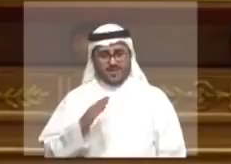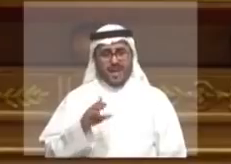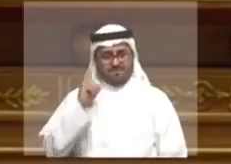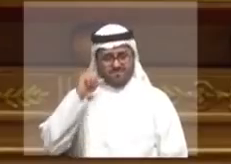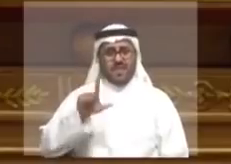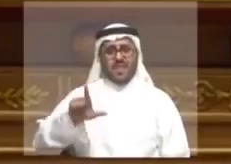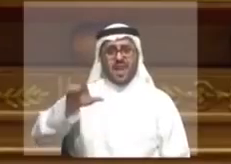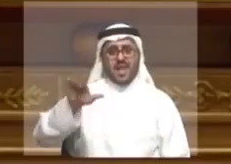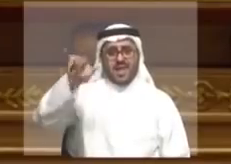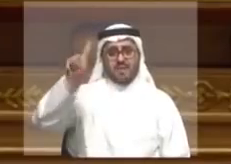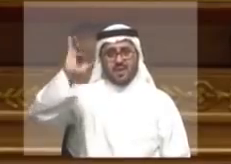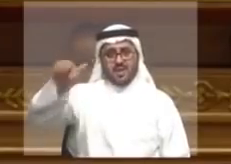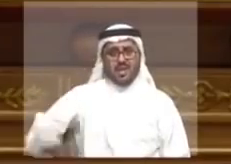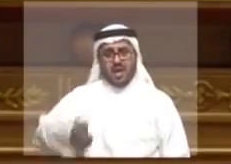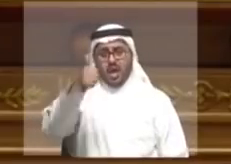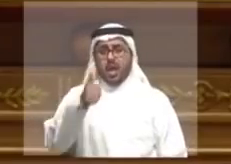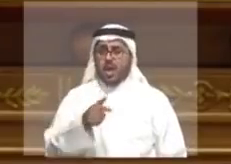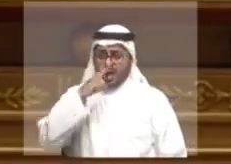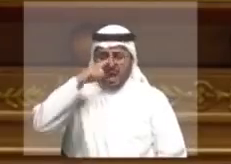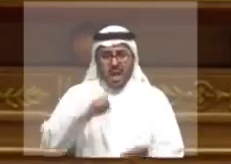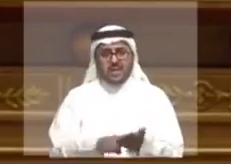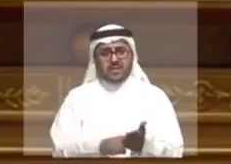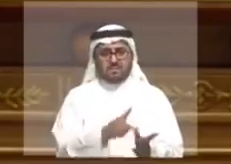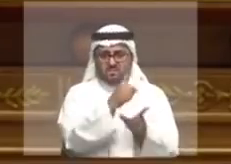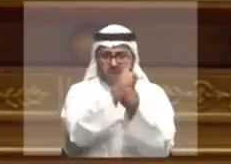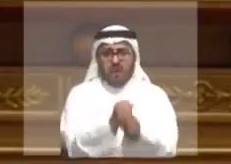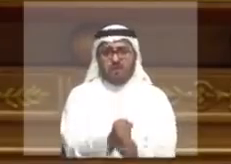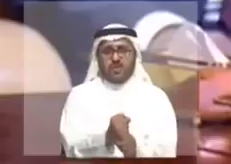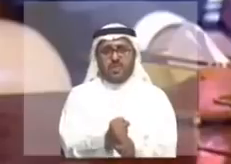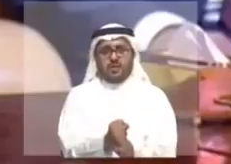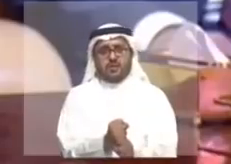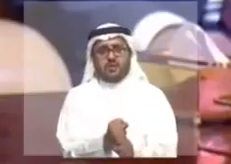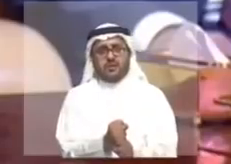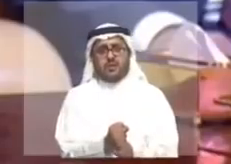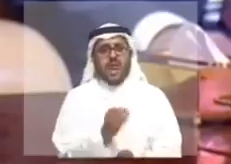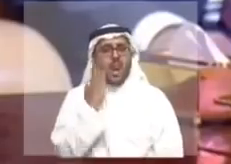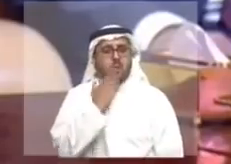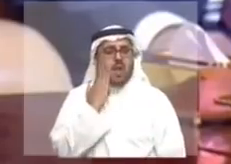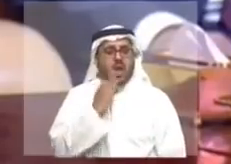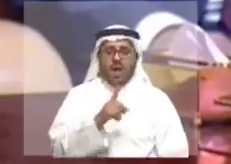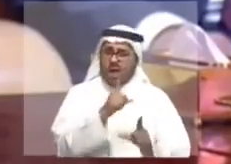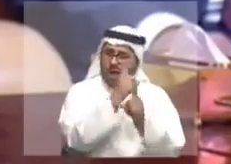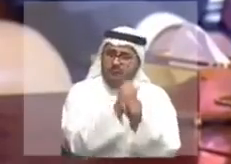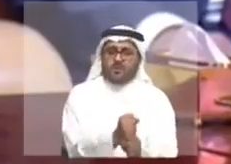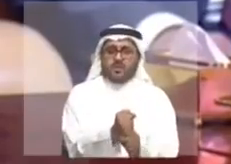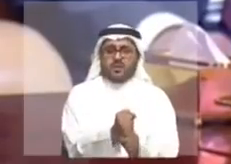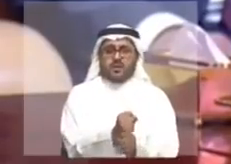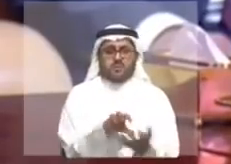مثل الدولة الشرعية والتمسك باتفاق الصخيرات هم الأساس لحل الأزمة